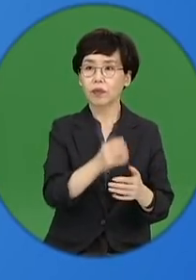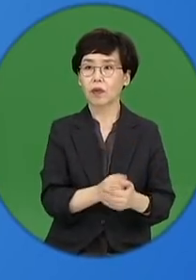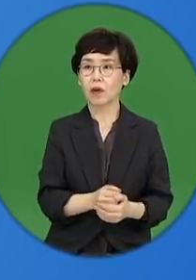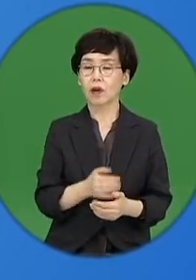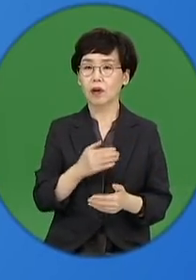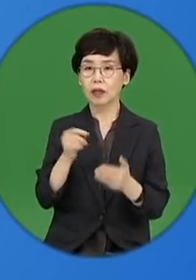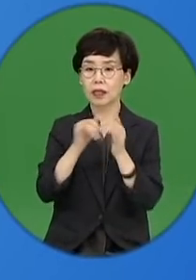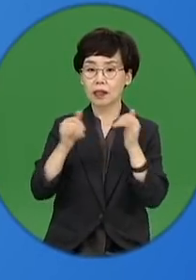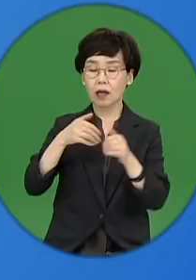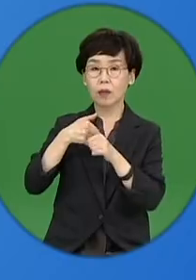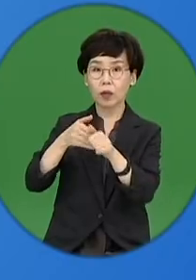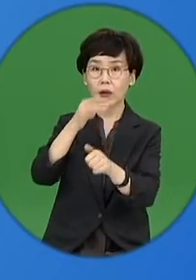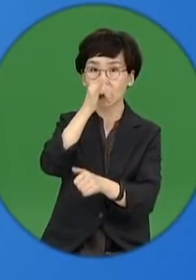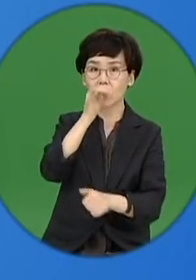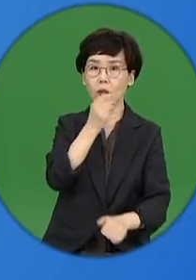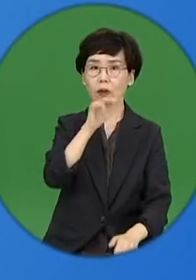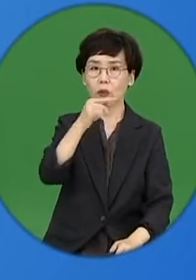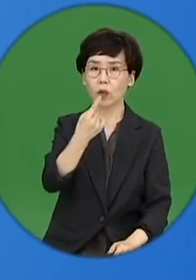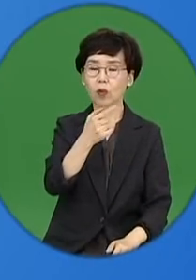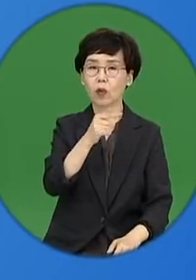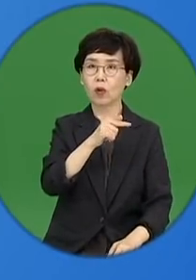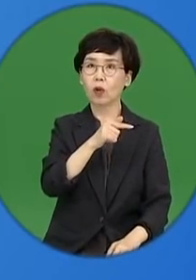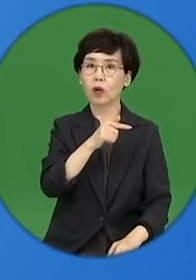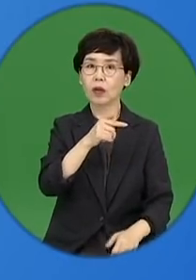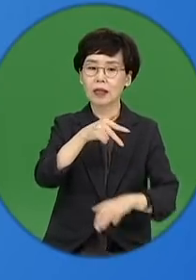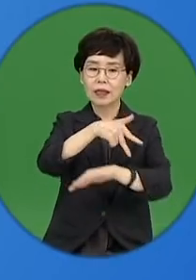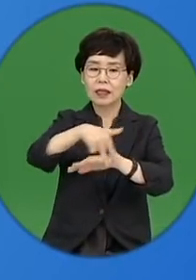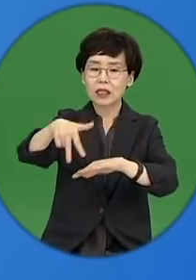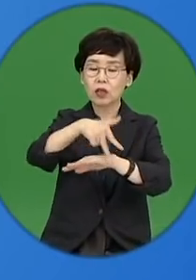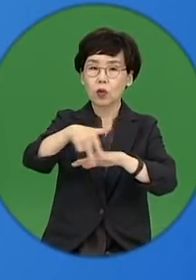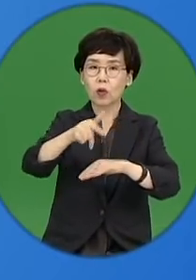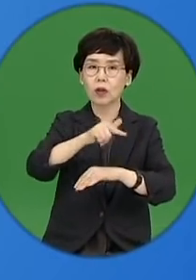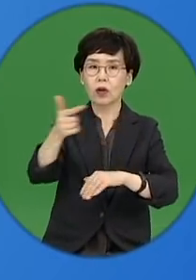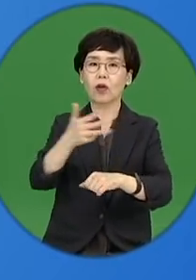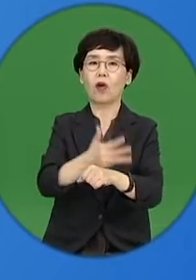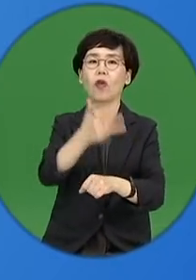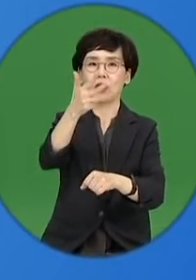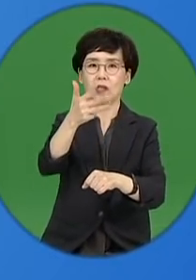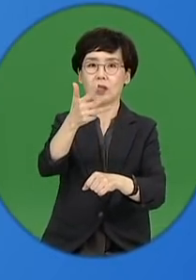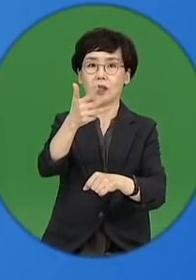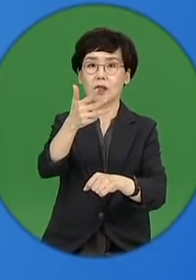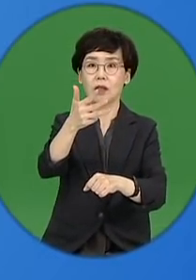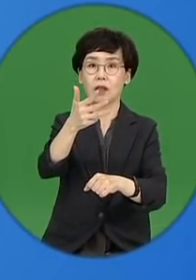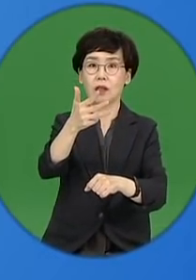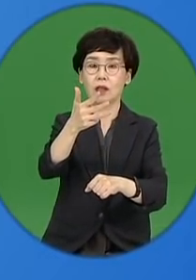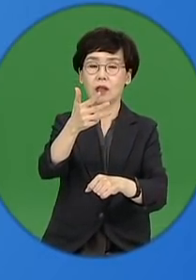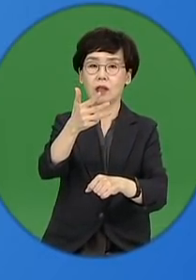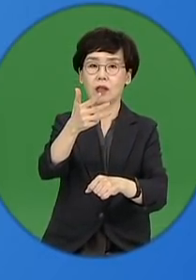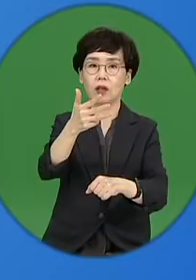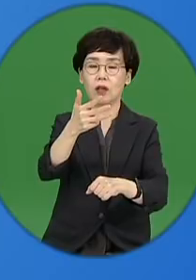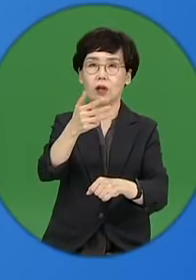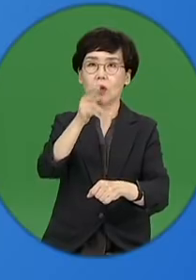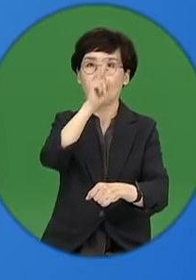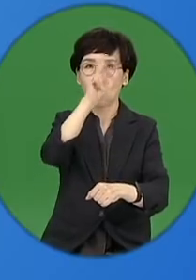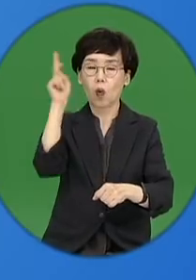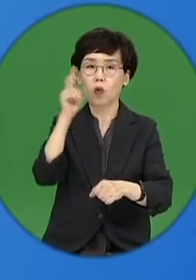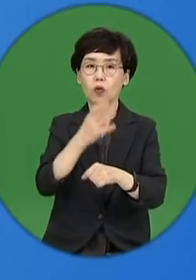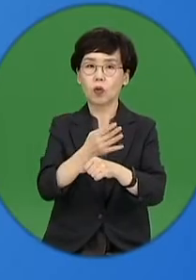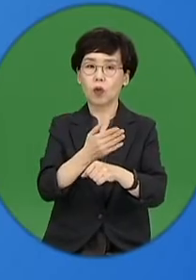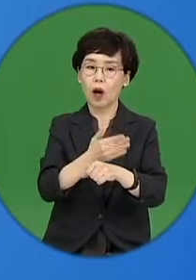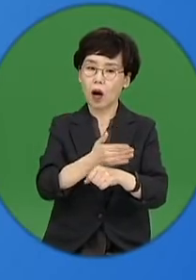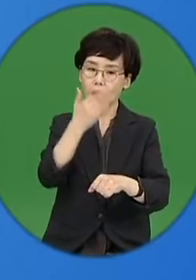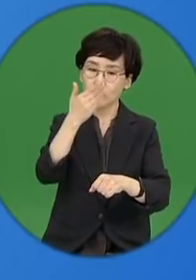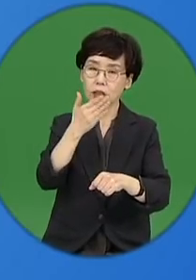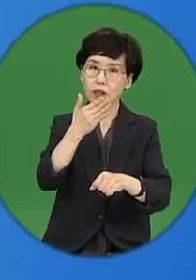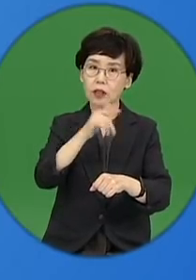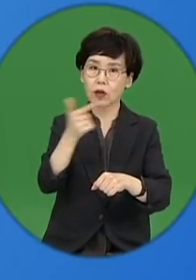기자가 나가 있는 완도에는 7시쯤, 그리고 진도에는 8시쯤 이제 도착을 하고, 원래 무안에 오후 9시쯤에, 저녁 9시쯤에